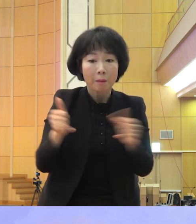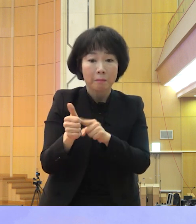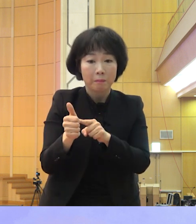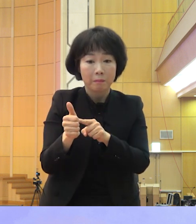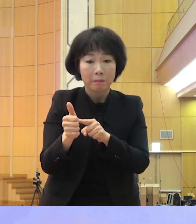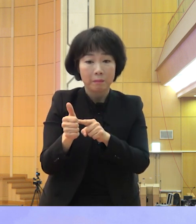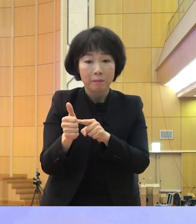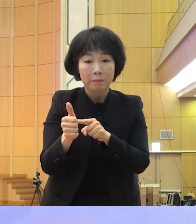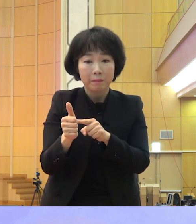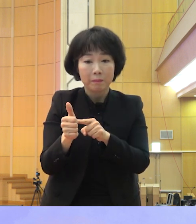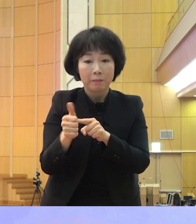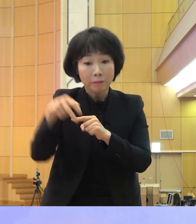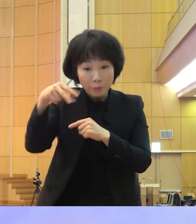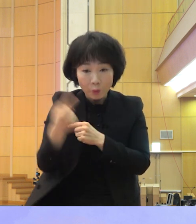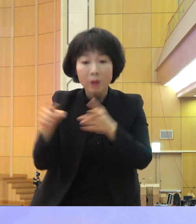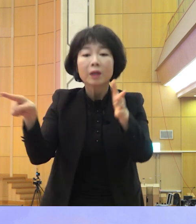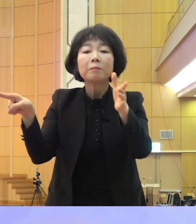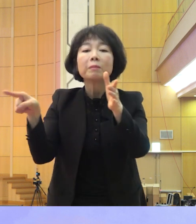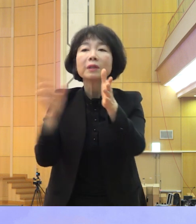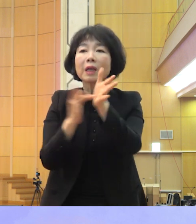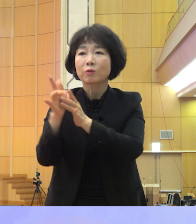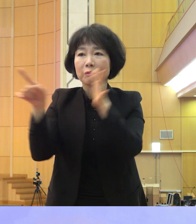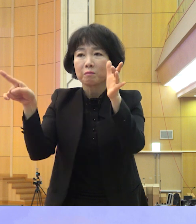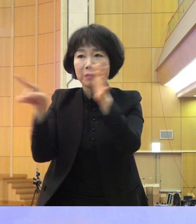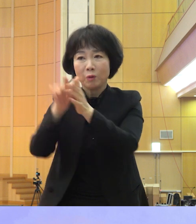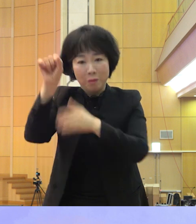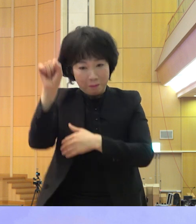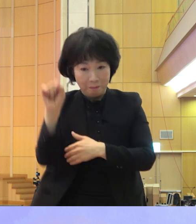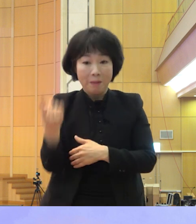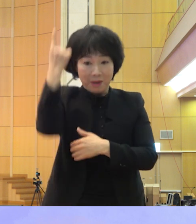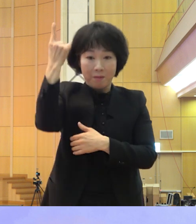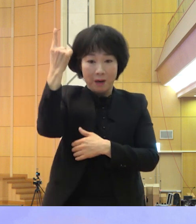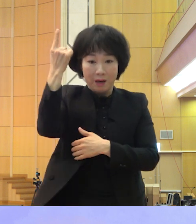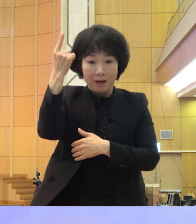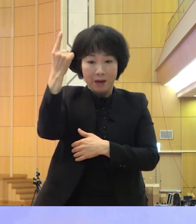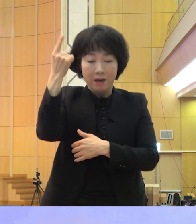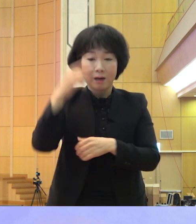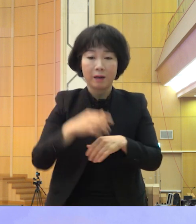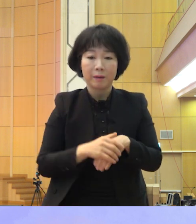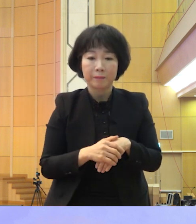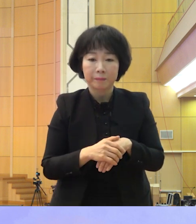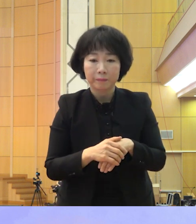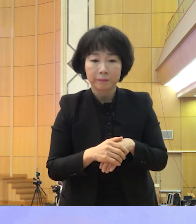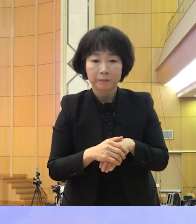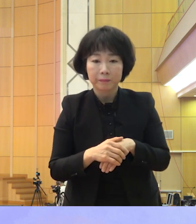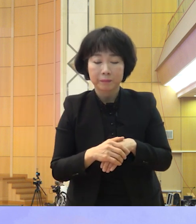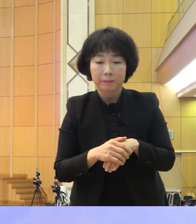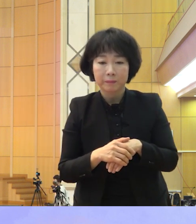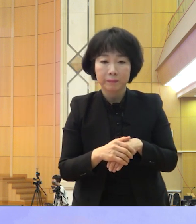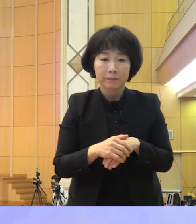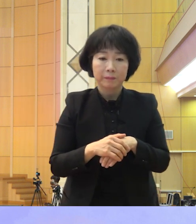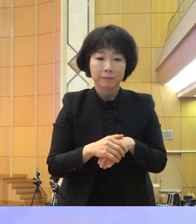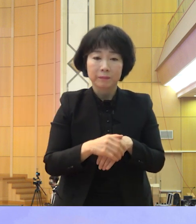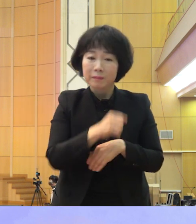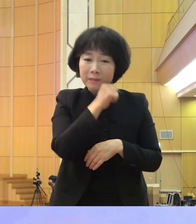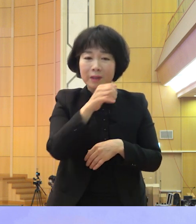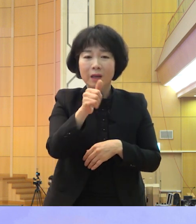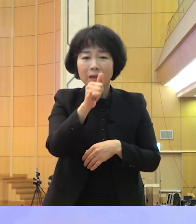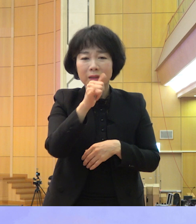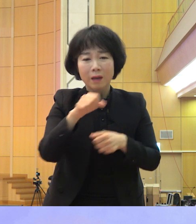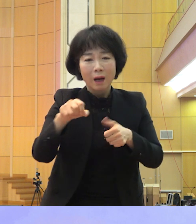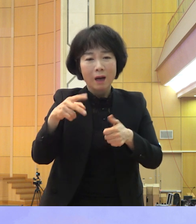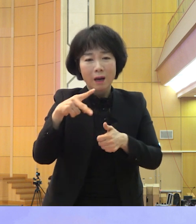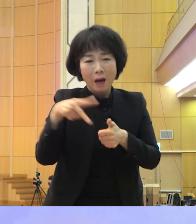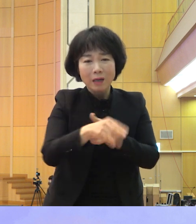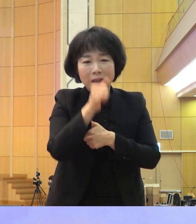소위 이방인들 무할례, 할례 받지 않은 자도 믿음으로 말미암아, 할례 받았어도 믿음으로 말미암아, 할례 받지 않은 자도